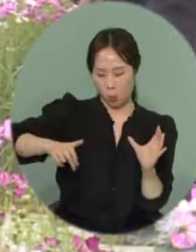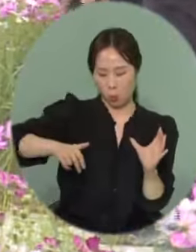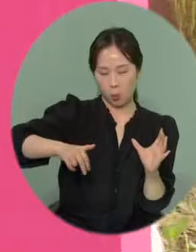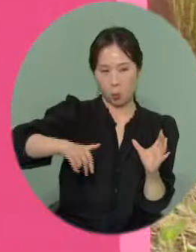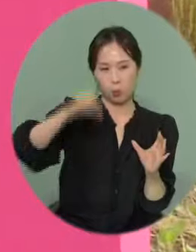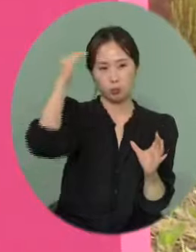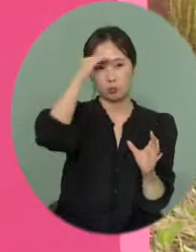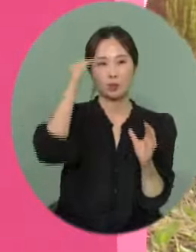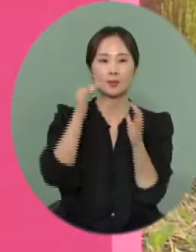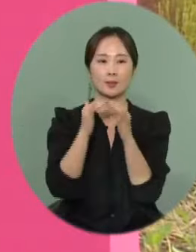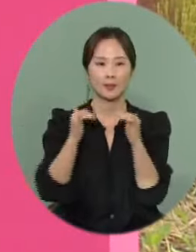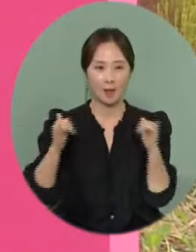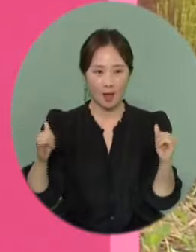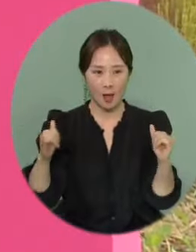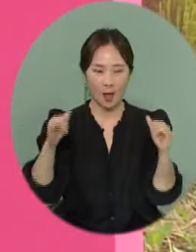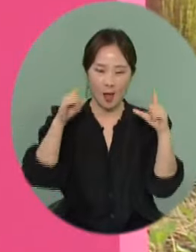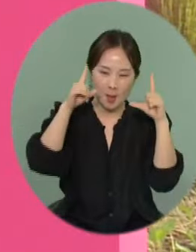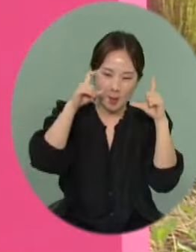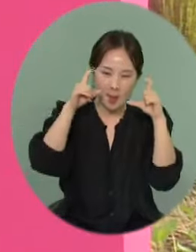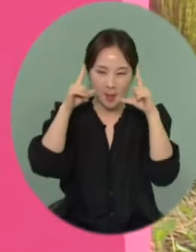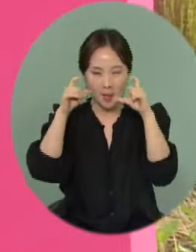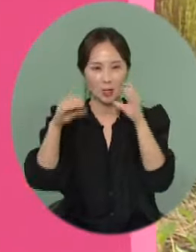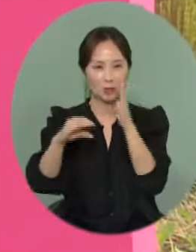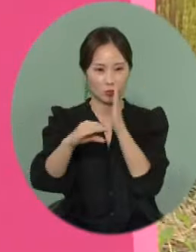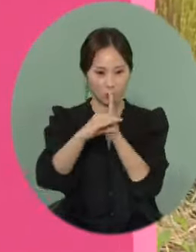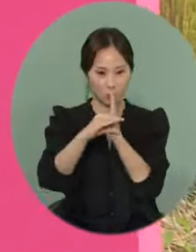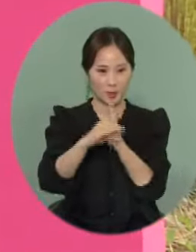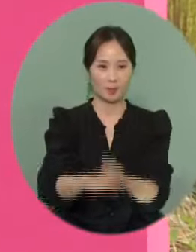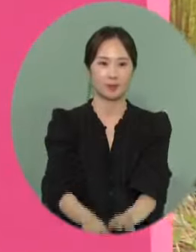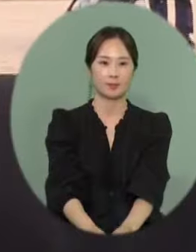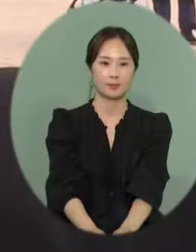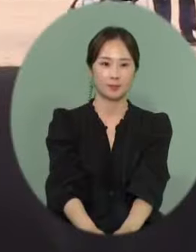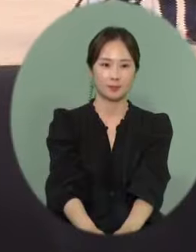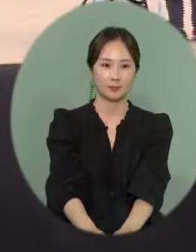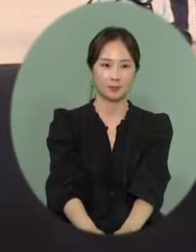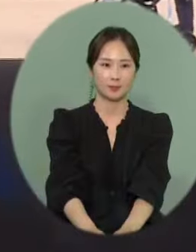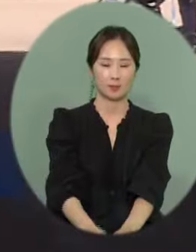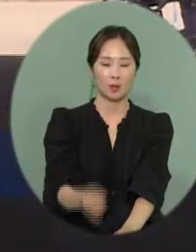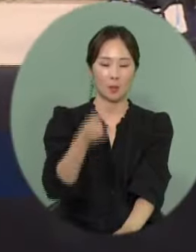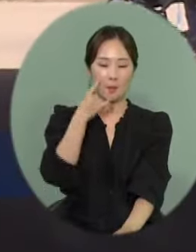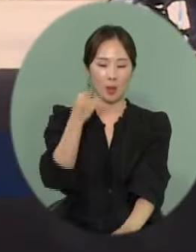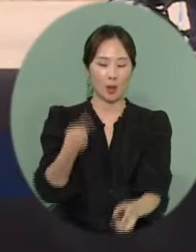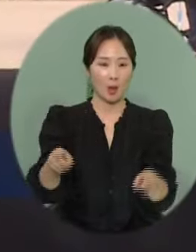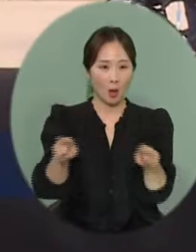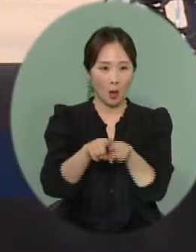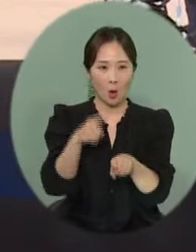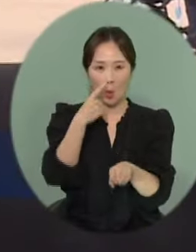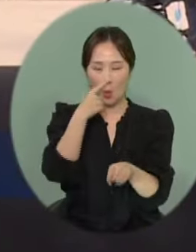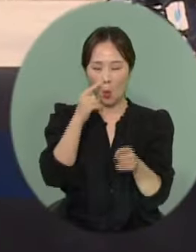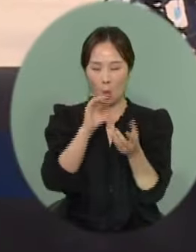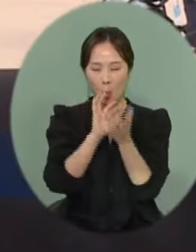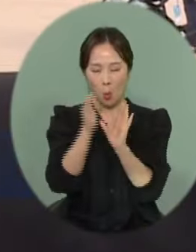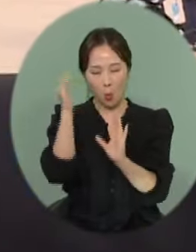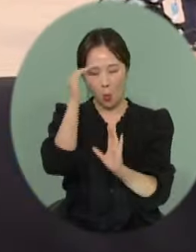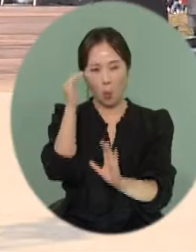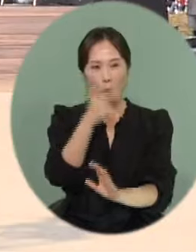담는 관람객들은 사진 속의 꽃송이로 다시 피어오릅니다. 엄마, 나 코스모스 보니까